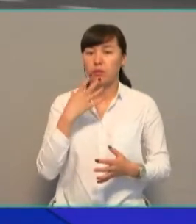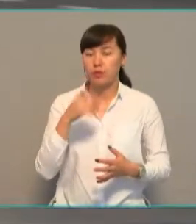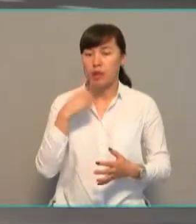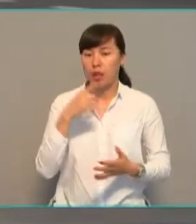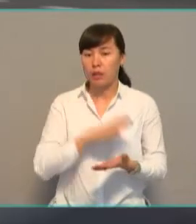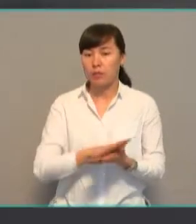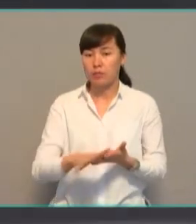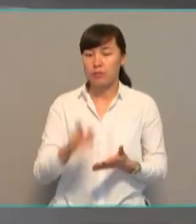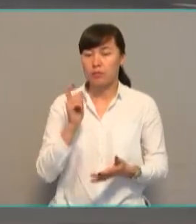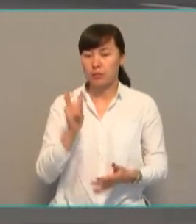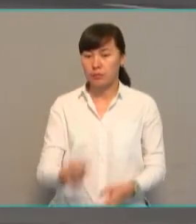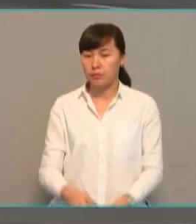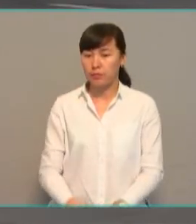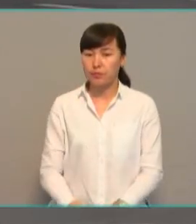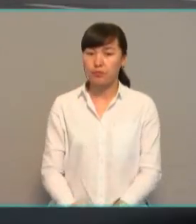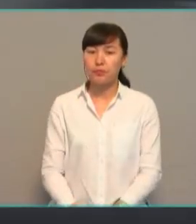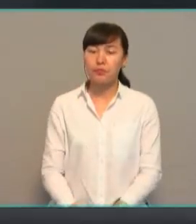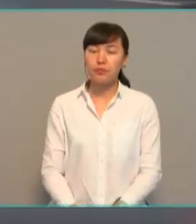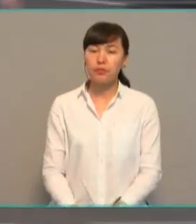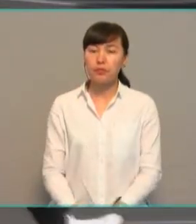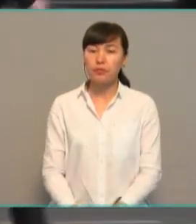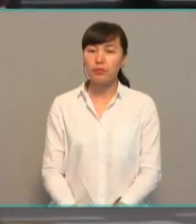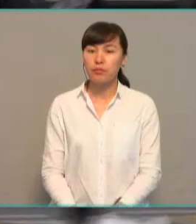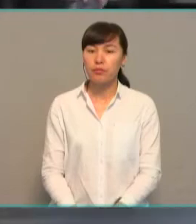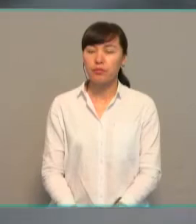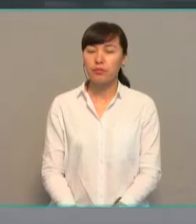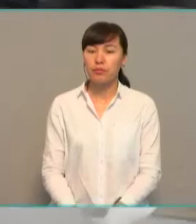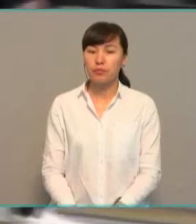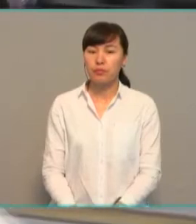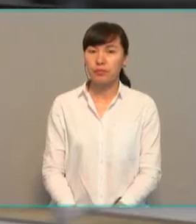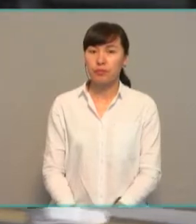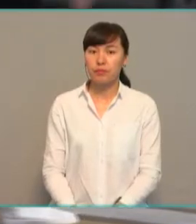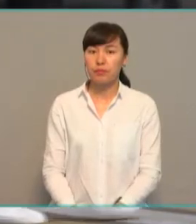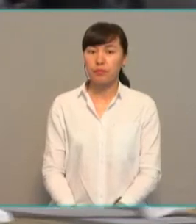санитарлар. Кенжехан Дүйсенбі, Нұрғожа Мамелов, Нұржан Ақжолов, жаңалықтар.